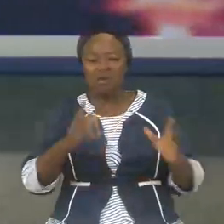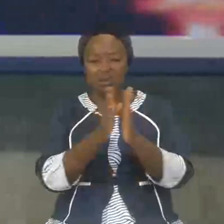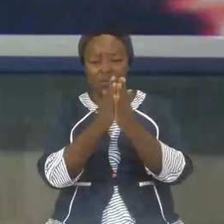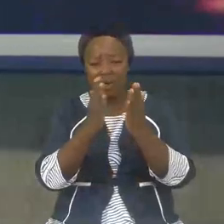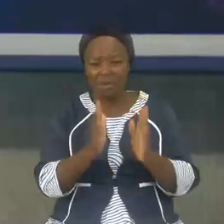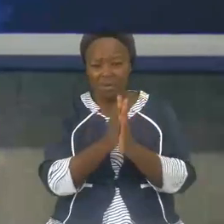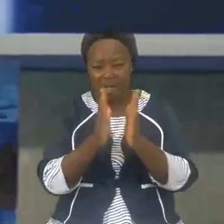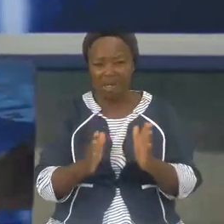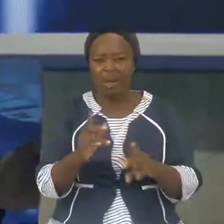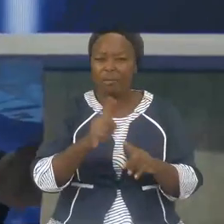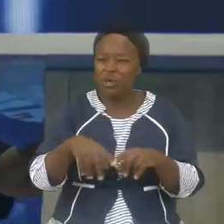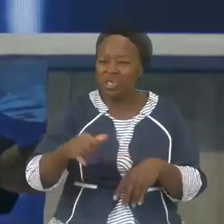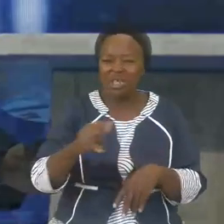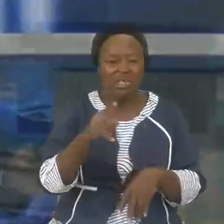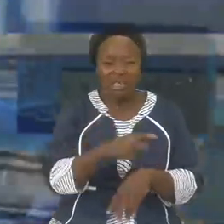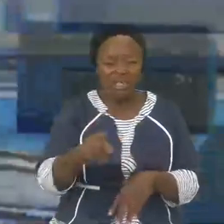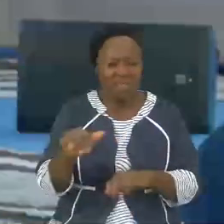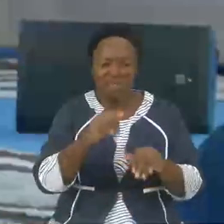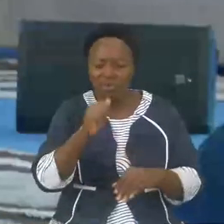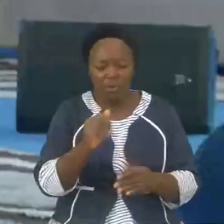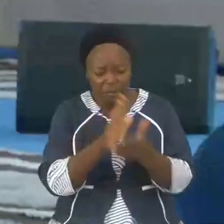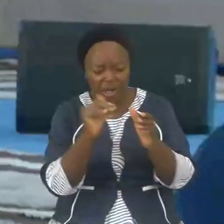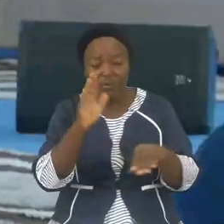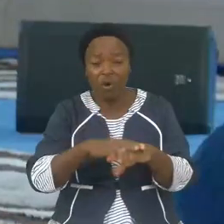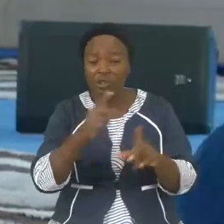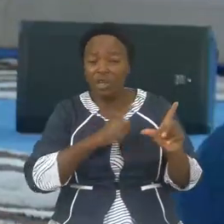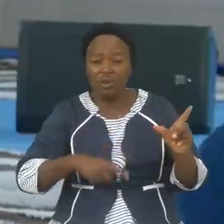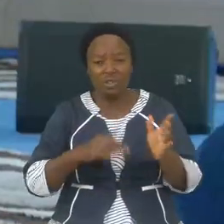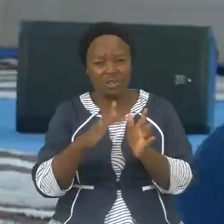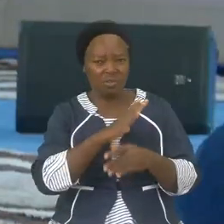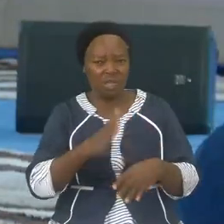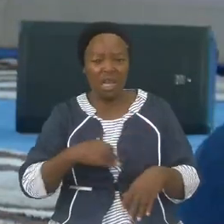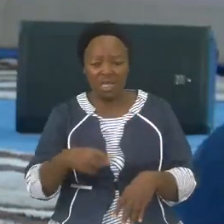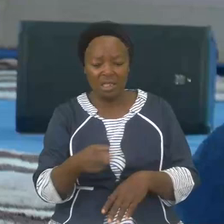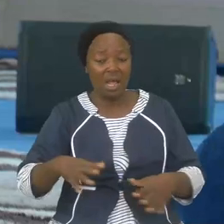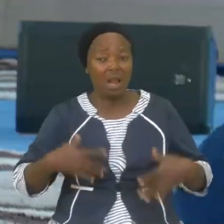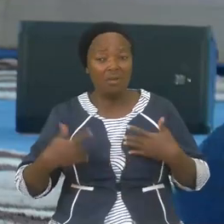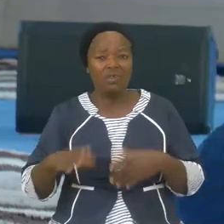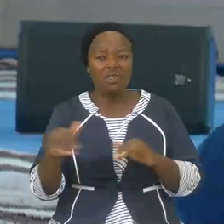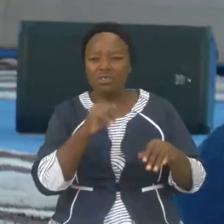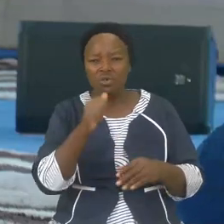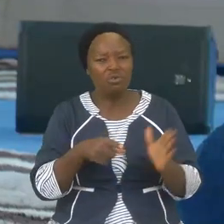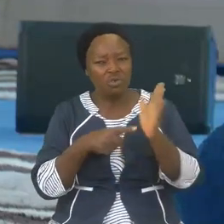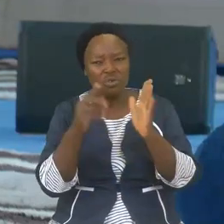le Pater. Mais ils n'ont pas cru au Seigneur Jésus-Christ. Et leur vie